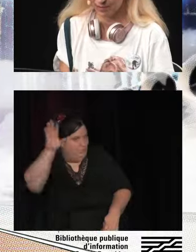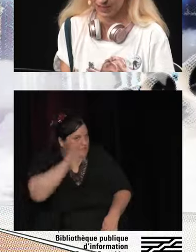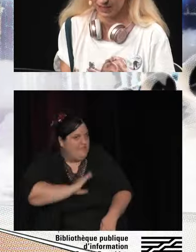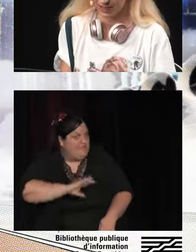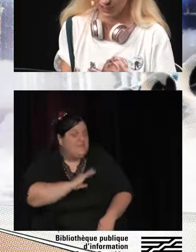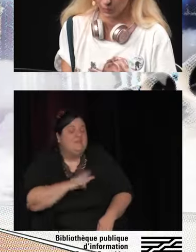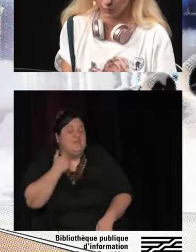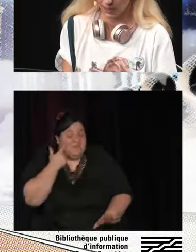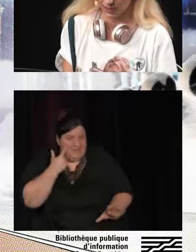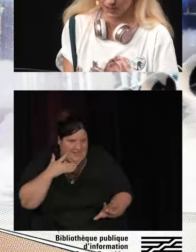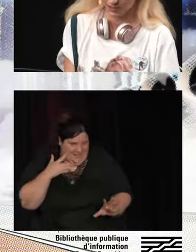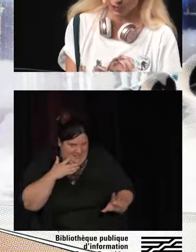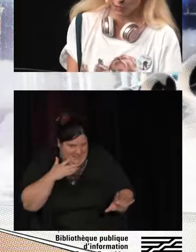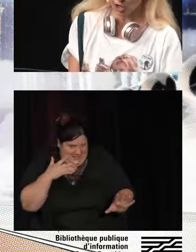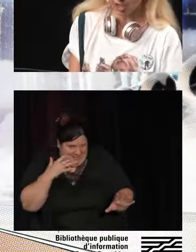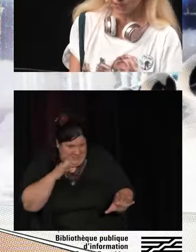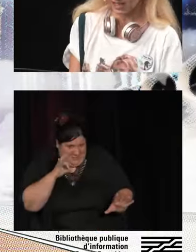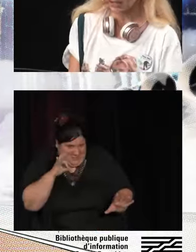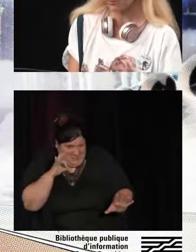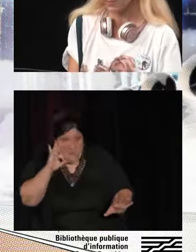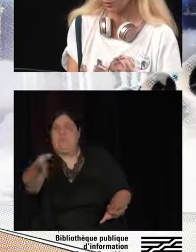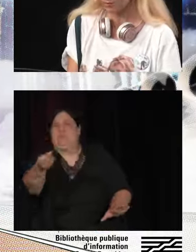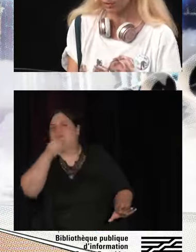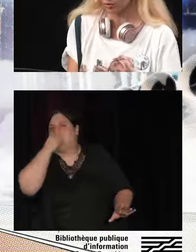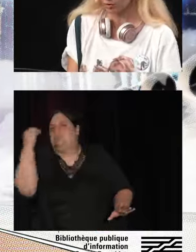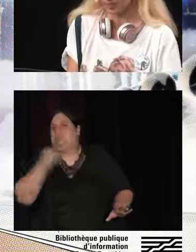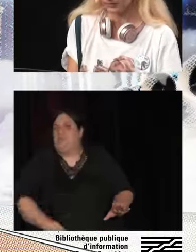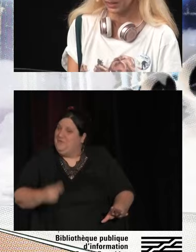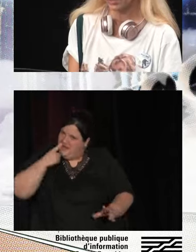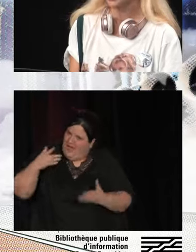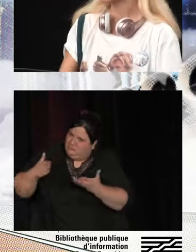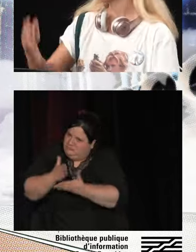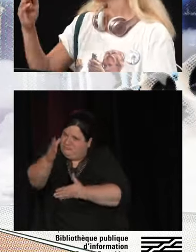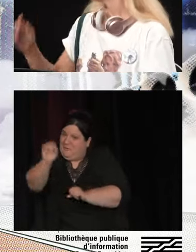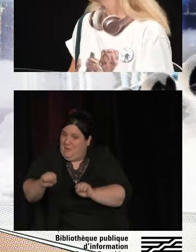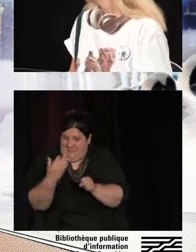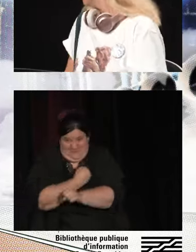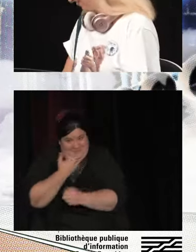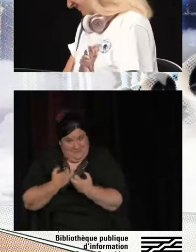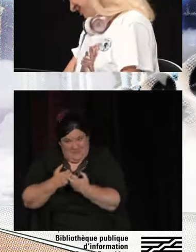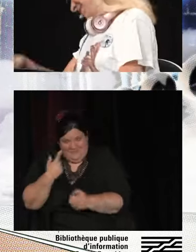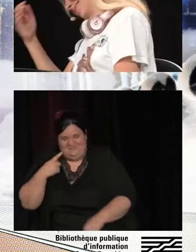le jeu veut bien. Oui. Oui, voilà, tu vois, des fois, on peut faire des trucs cool.